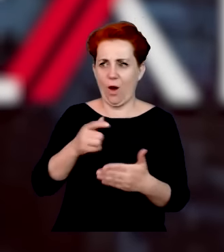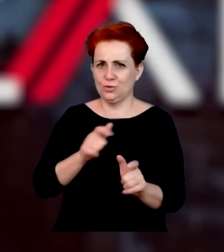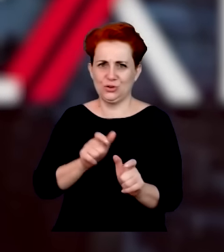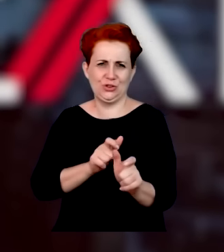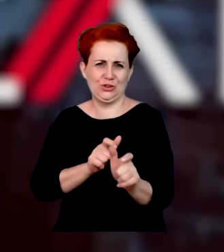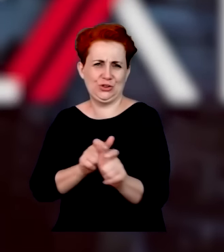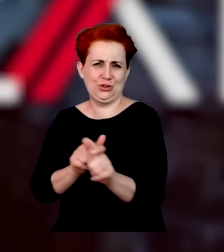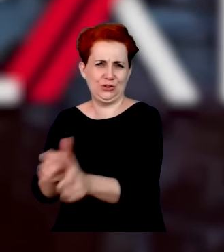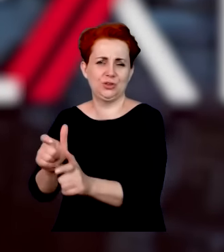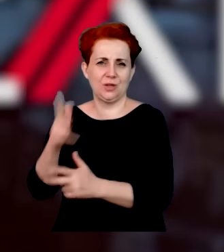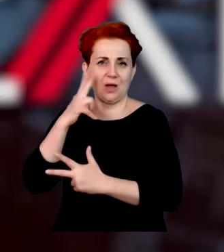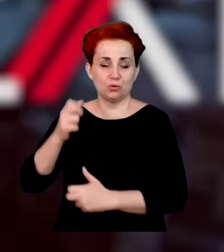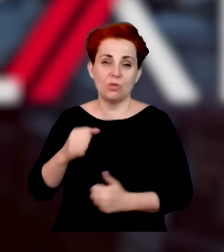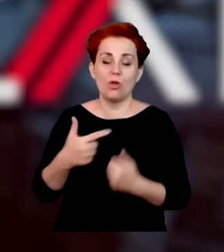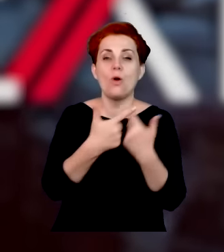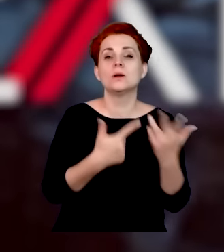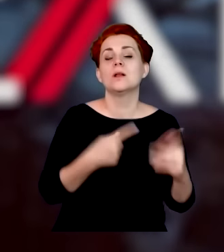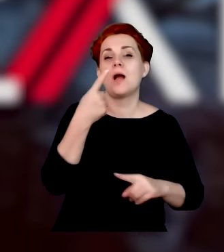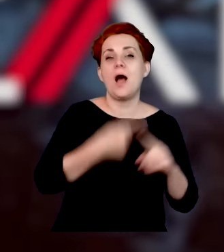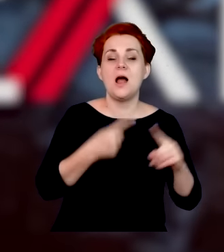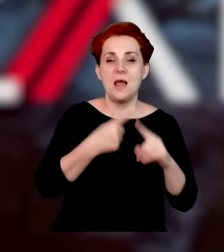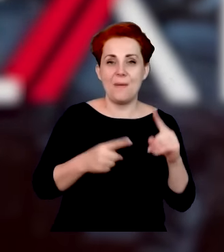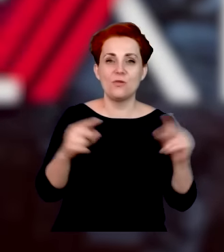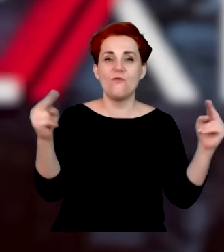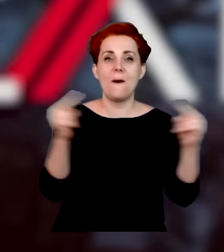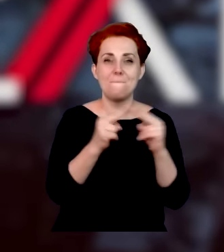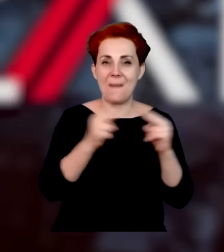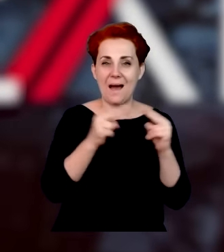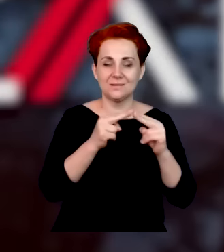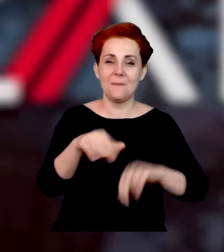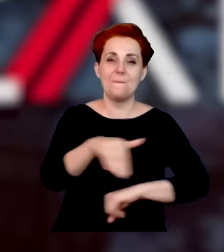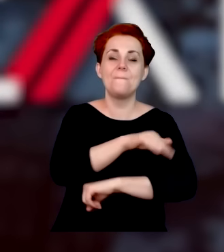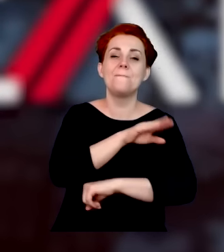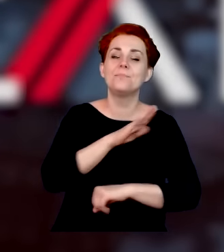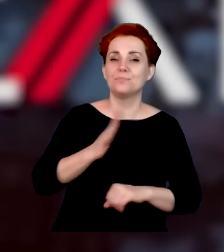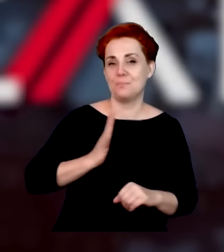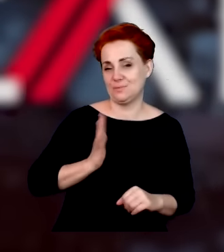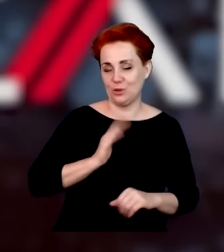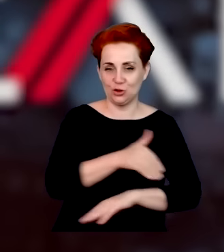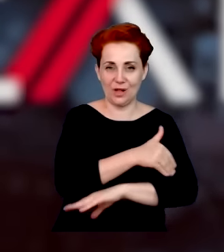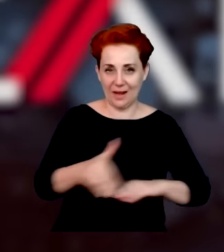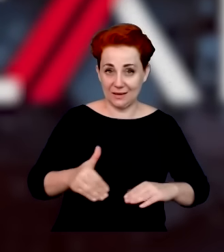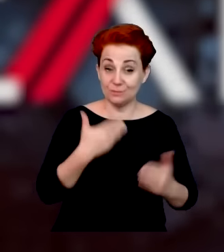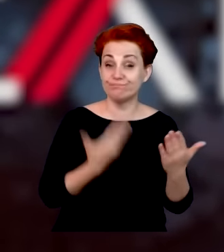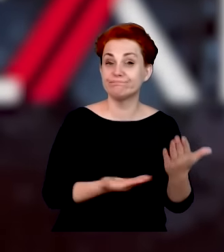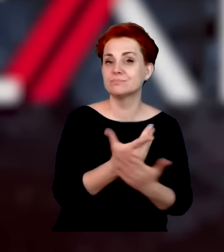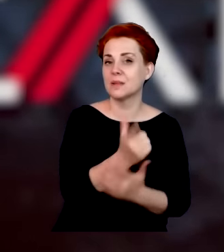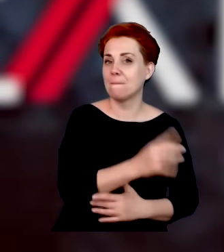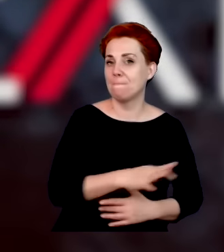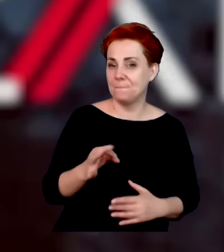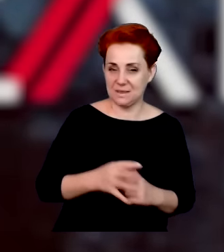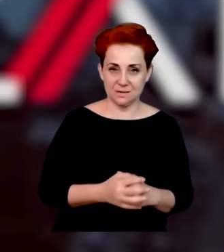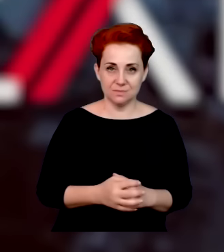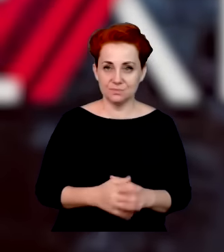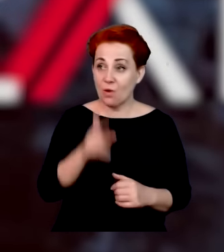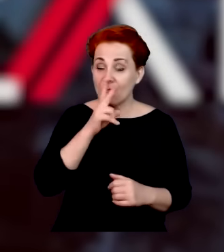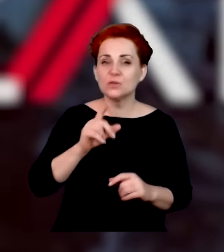elementów paktu Bezpieczna Granica, jaki zaproponowało Prawo i Sprawiedliwość. Pakt ma być odpowiedzią na coraz częstsze przypadki wdzierania się nielegalnych migrantów